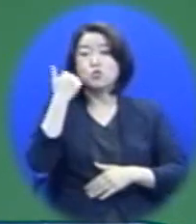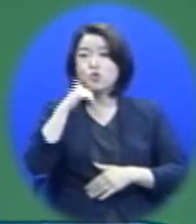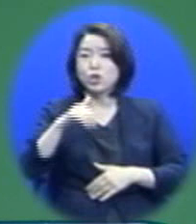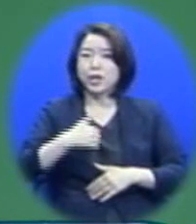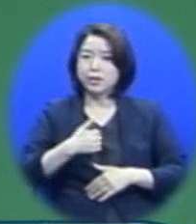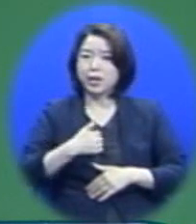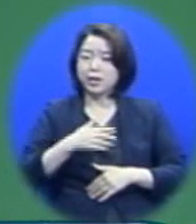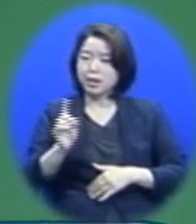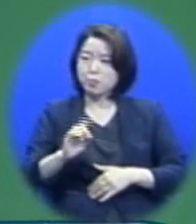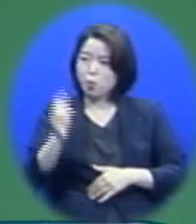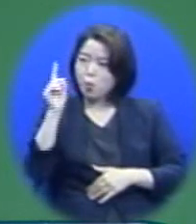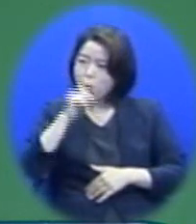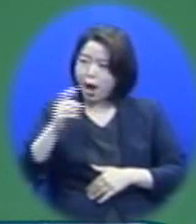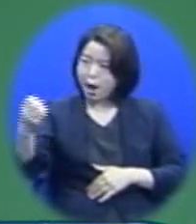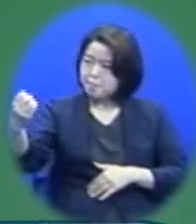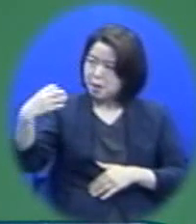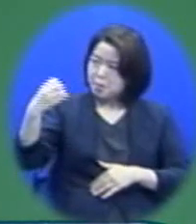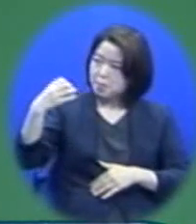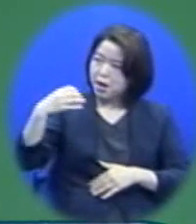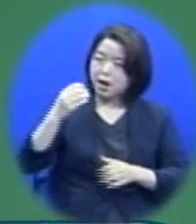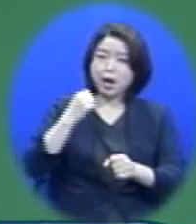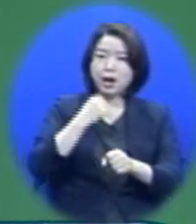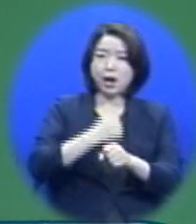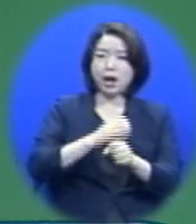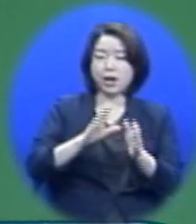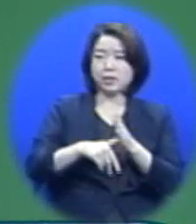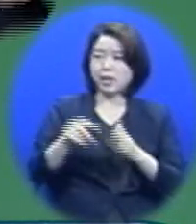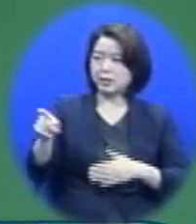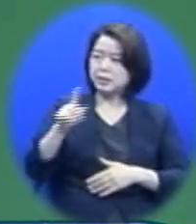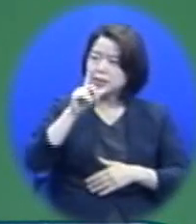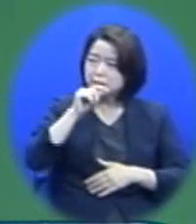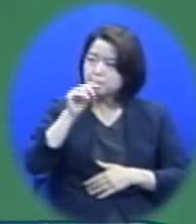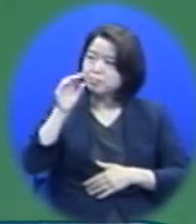나에게 뭔가 악한 말을 할 때 그 입을 다물게 하겠다.